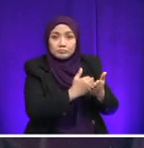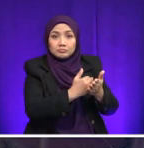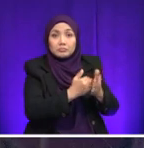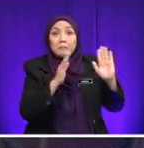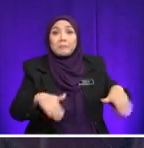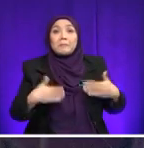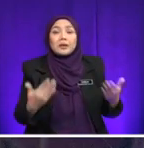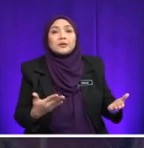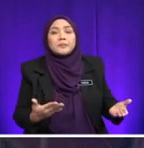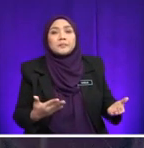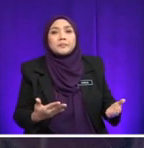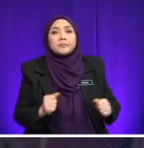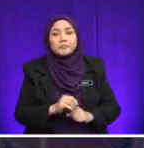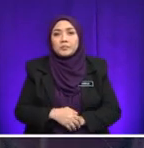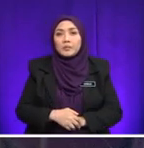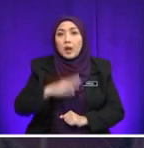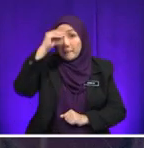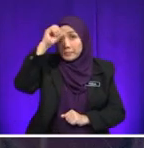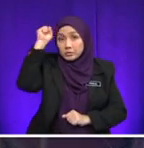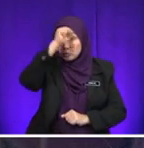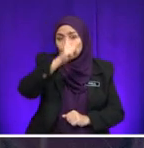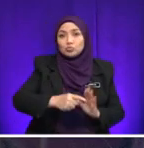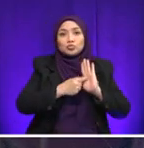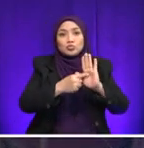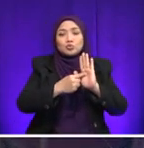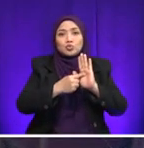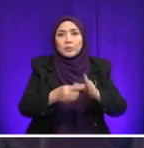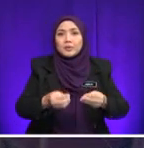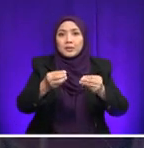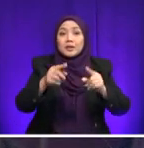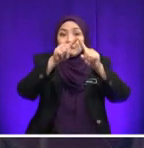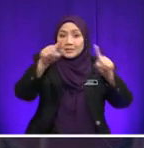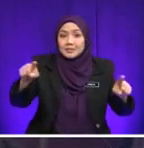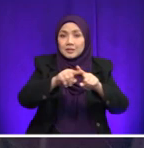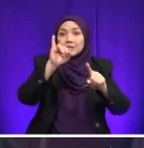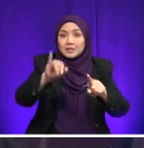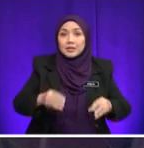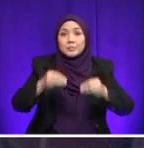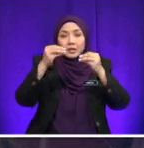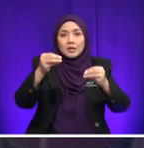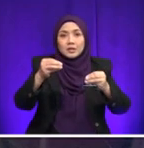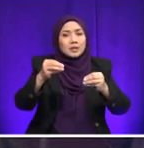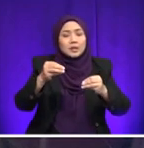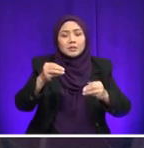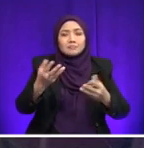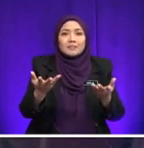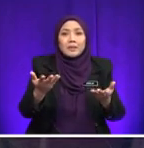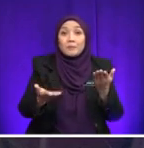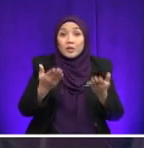tadi bergantung kepada segitiga yang diberikan Tak Semestinya semua ABC kan